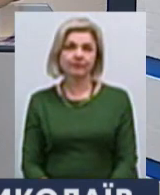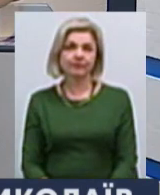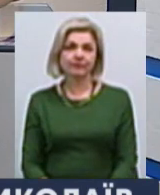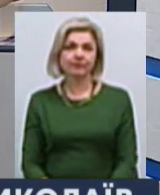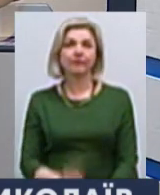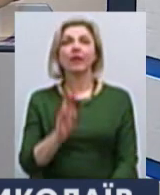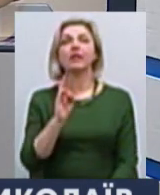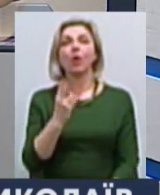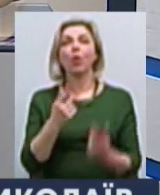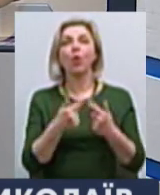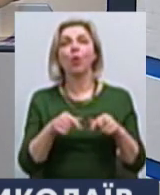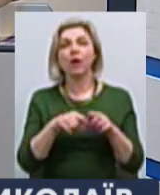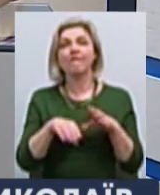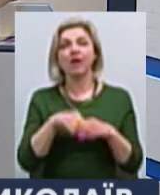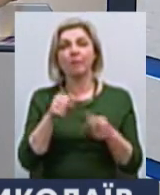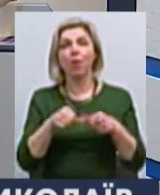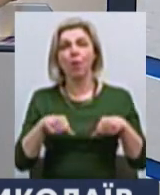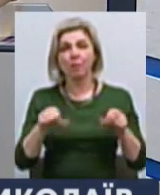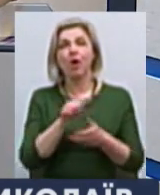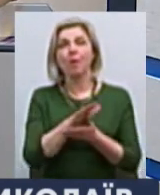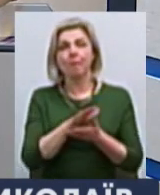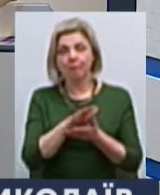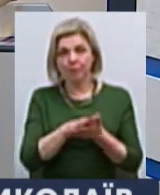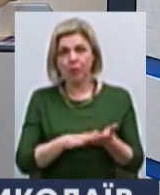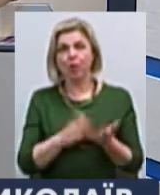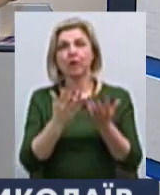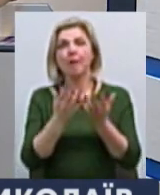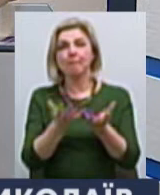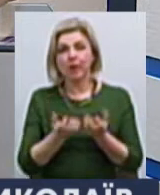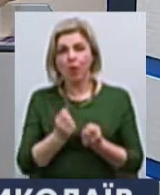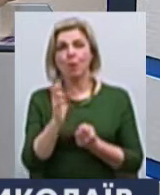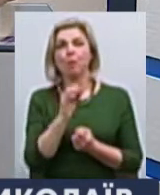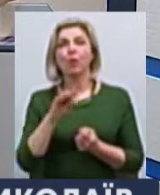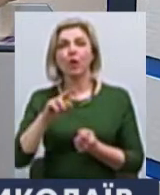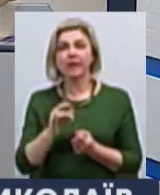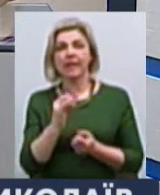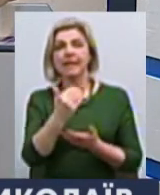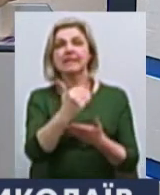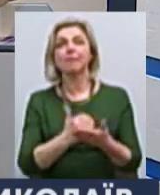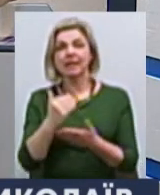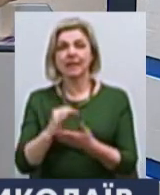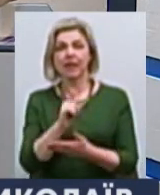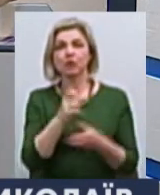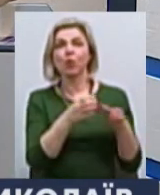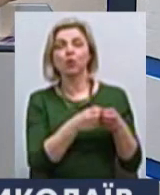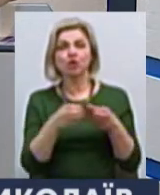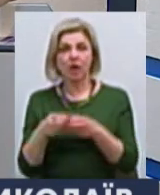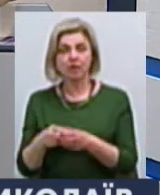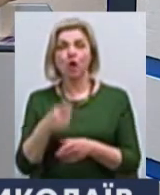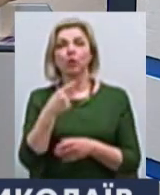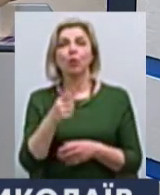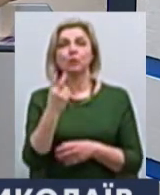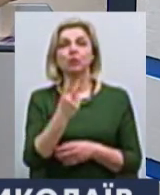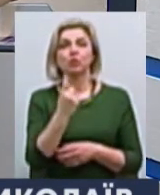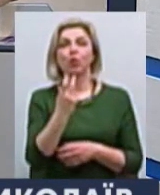У миколаївських окружних виборчих комісіях триває прийом підрахованих бюлетенів та списків із дільниць. В окружних виборчих комісіях номер